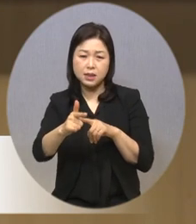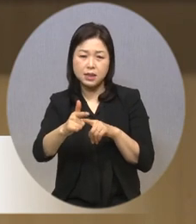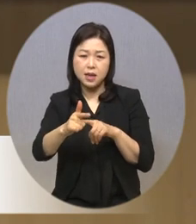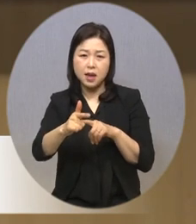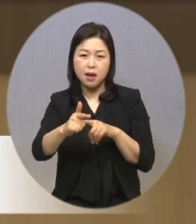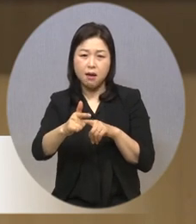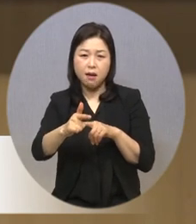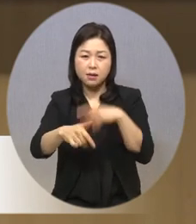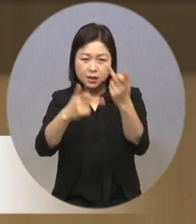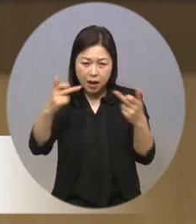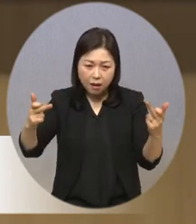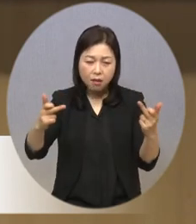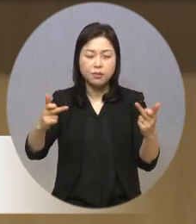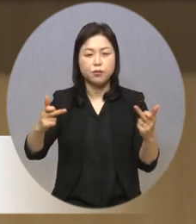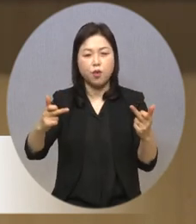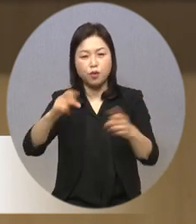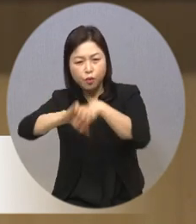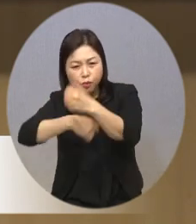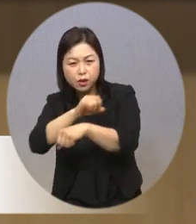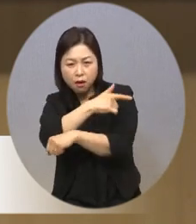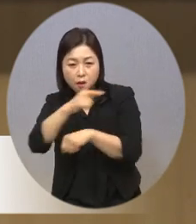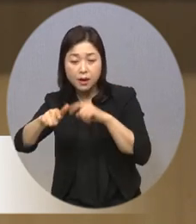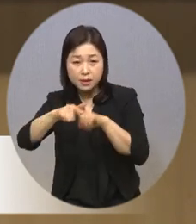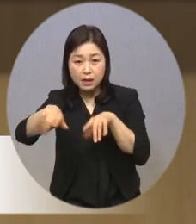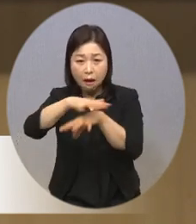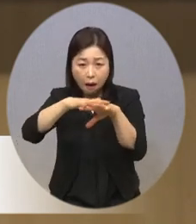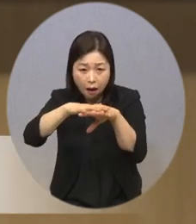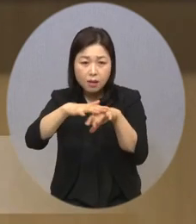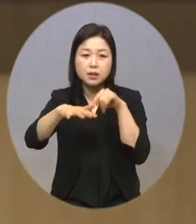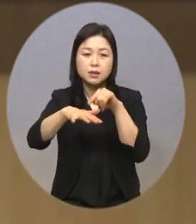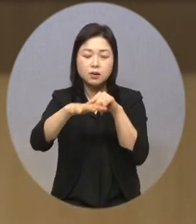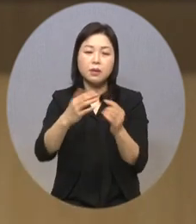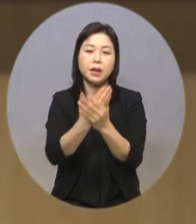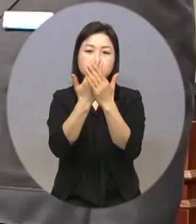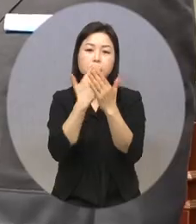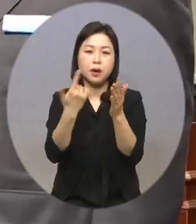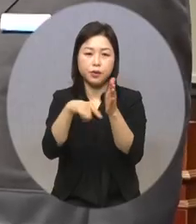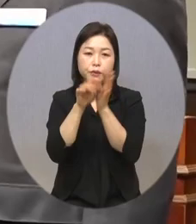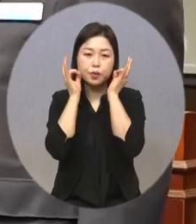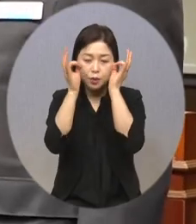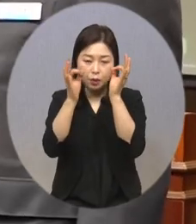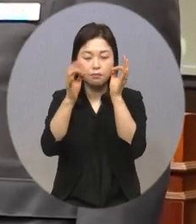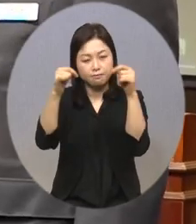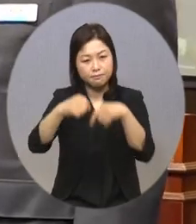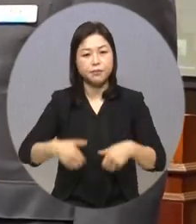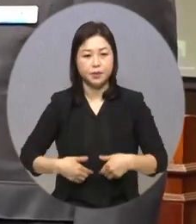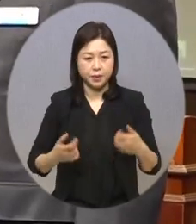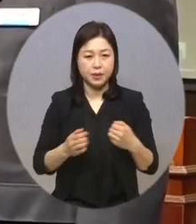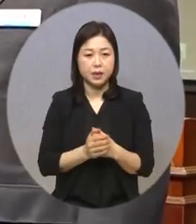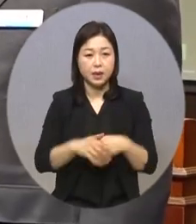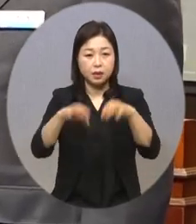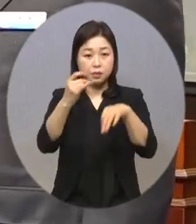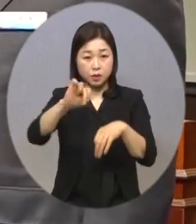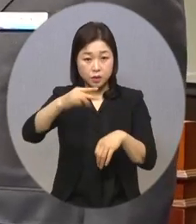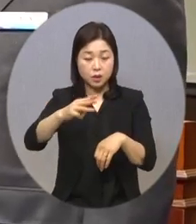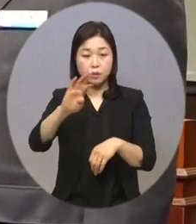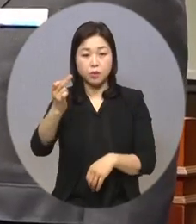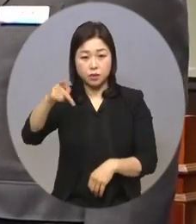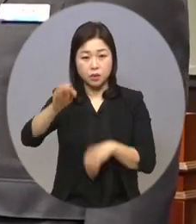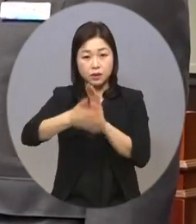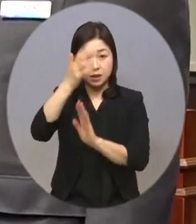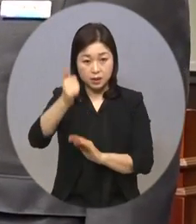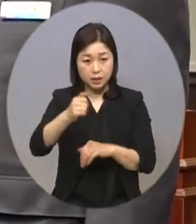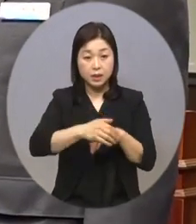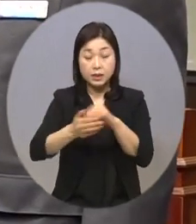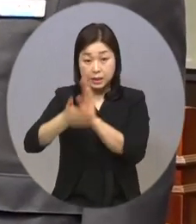이제는 지속가능 발전의 관점에서 해결해 나가야 합니다. 이날 김동일 보령시장은